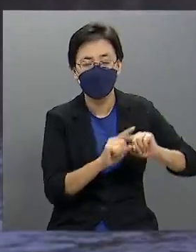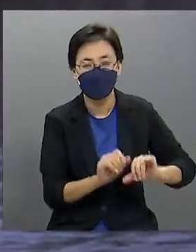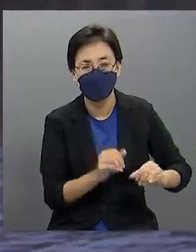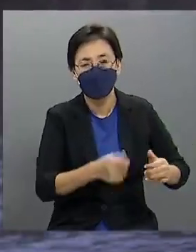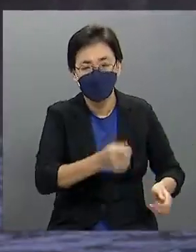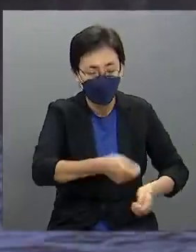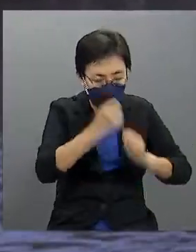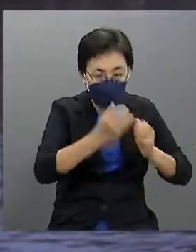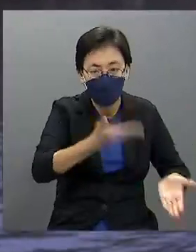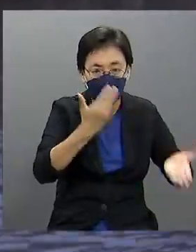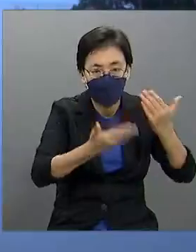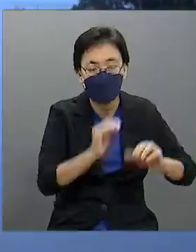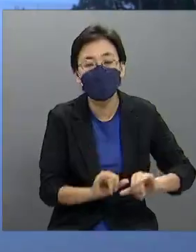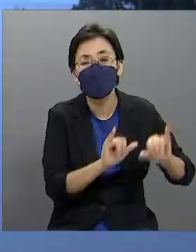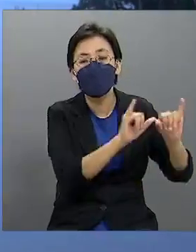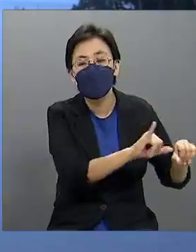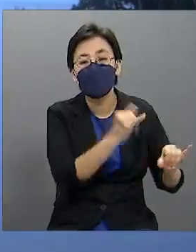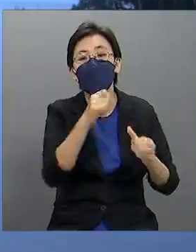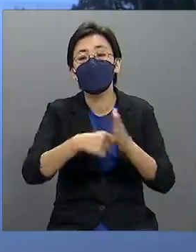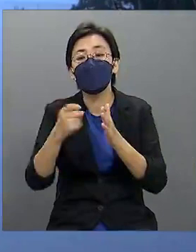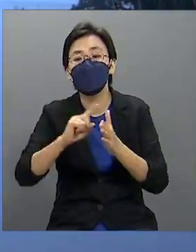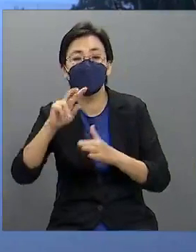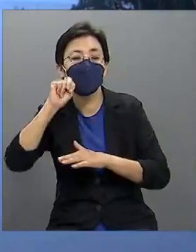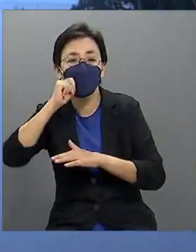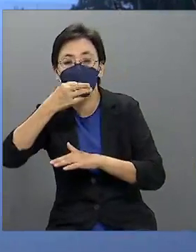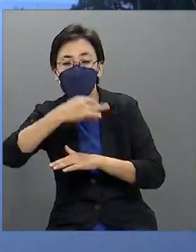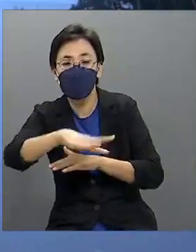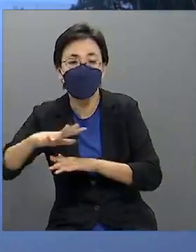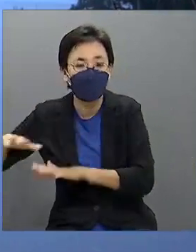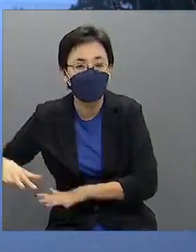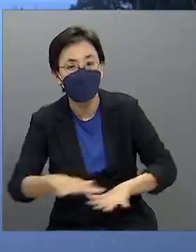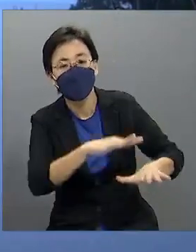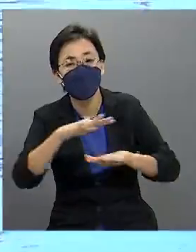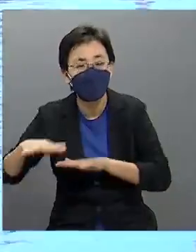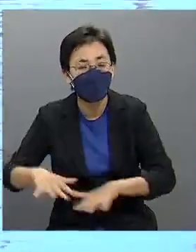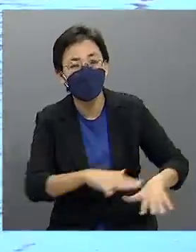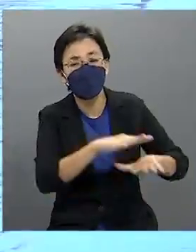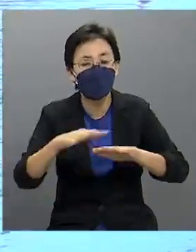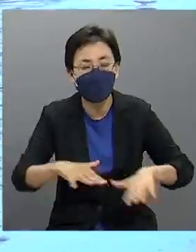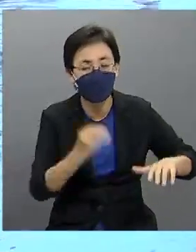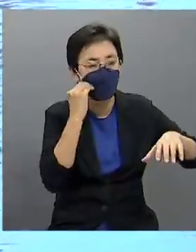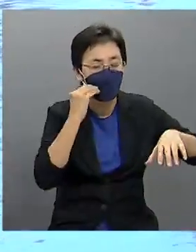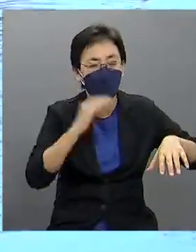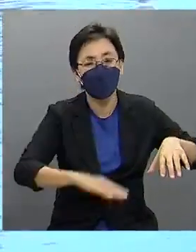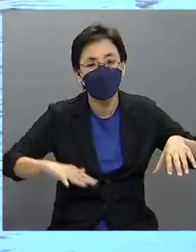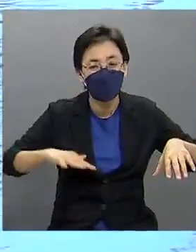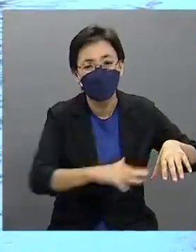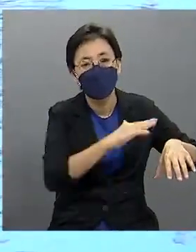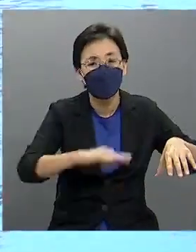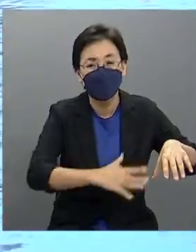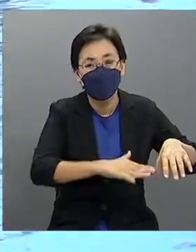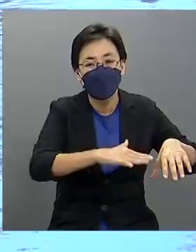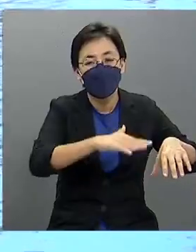şวงของการเปลยนแลงถ่างธรรมชาติ และพ้นจากการกระธรรมของมนุของ์มัมพษณรมชาิ acord ،